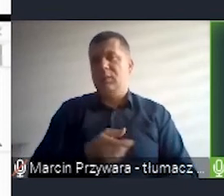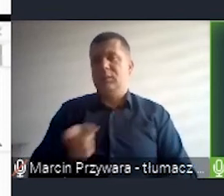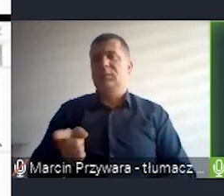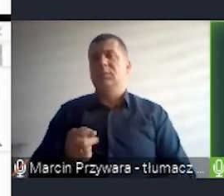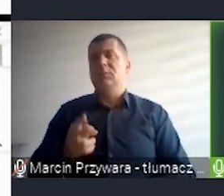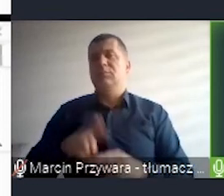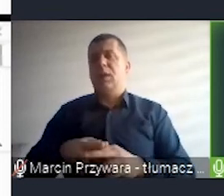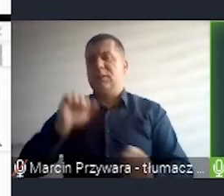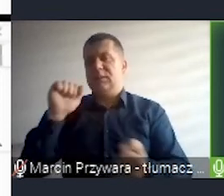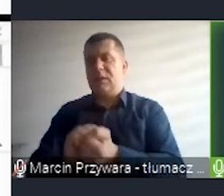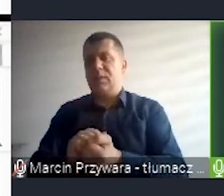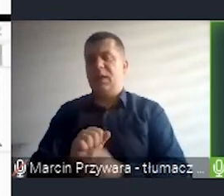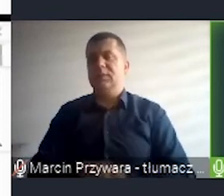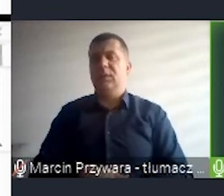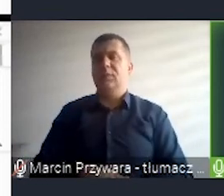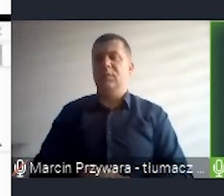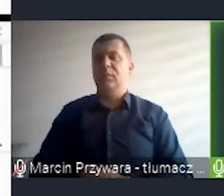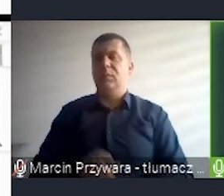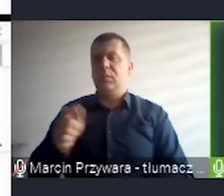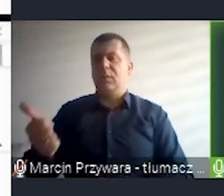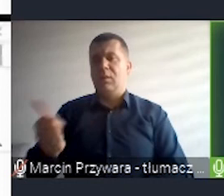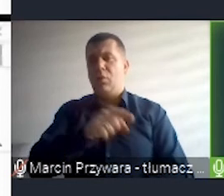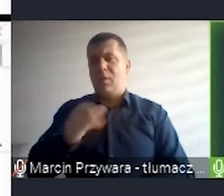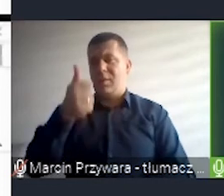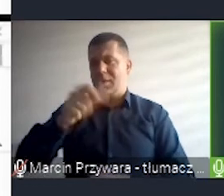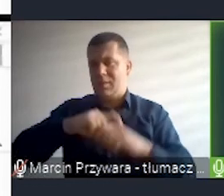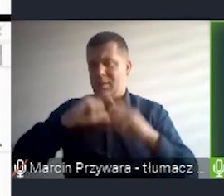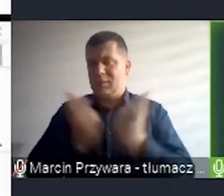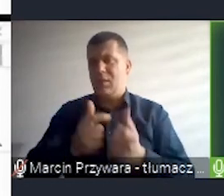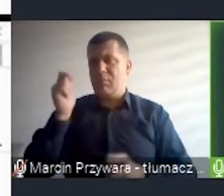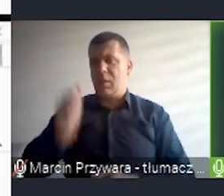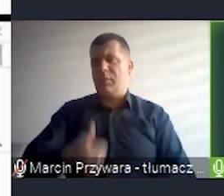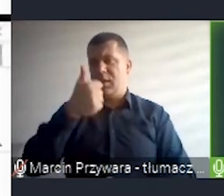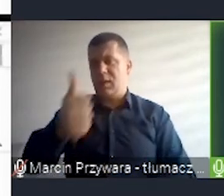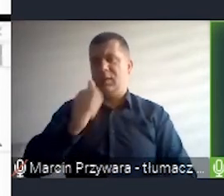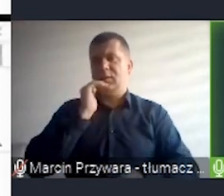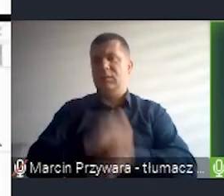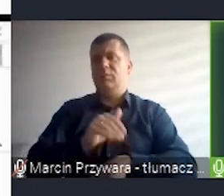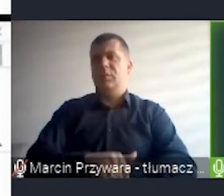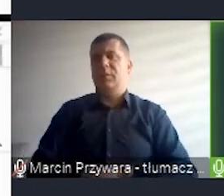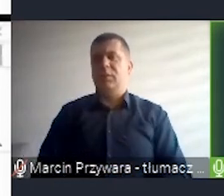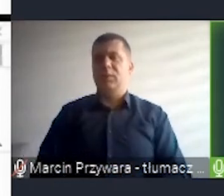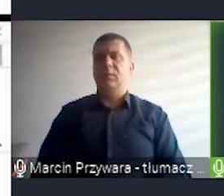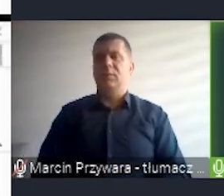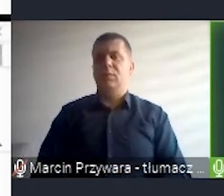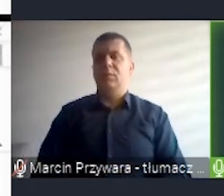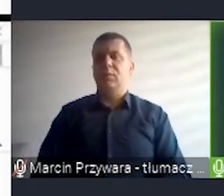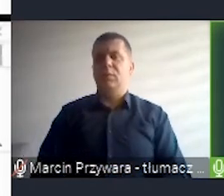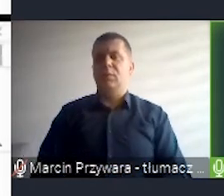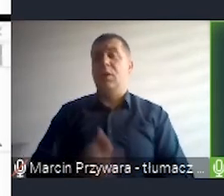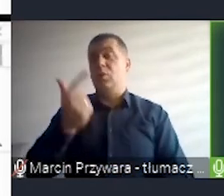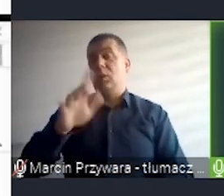te zamrażarki stanowią jedną całość i powinno być jedno zamówienie. Natomiast z